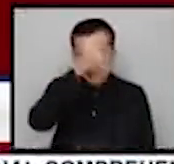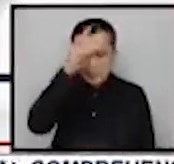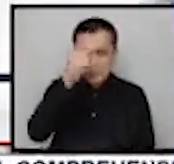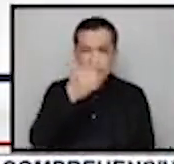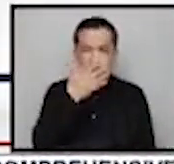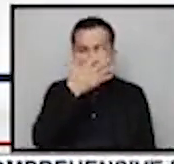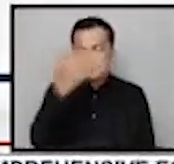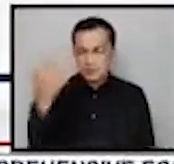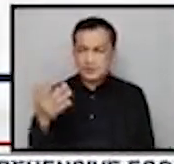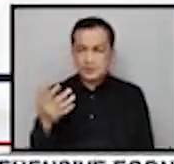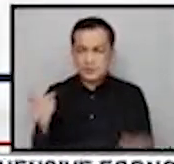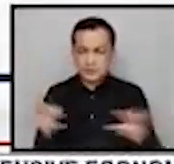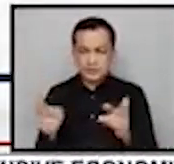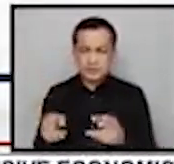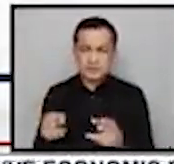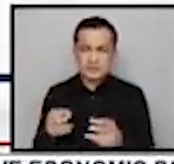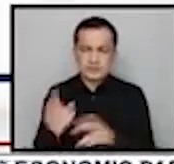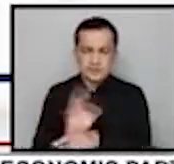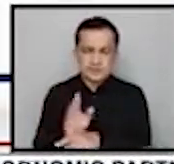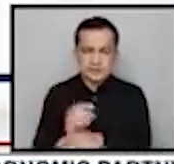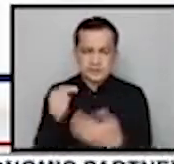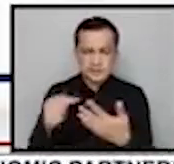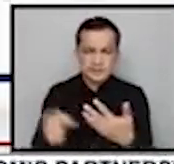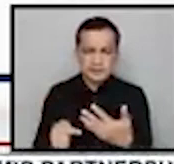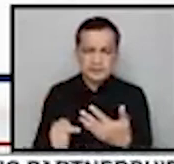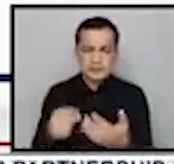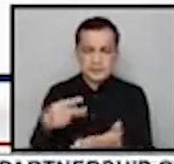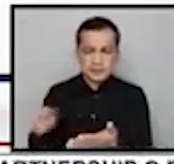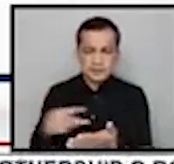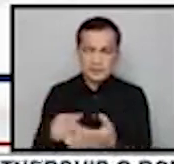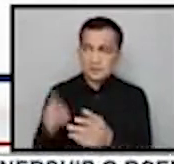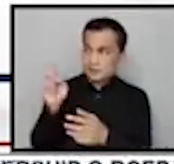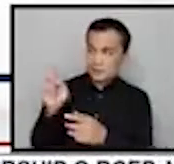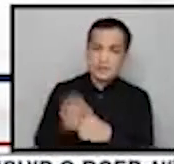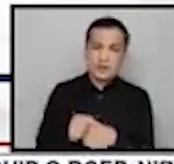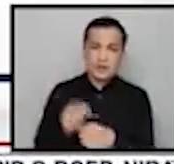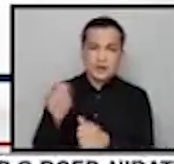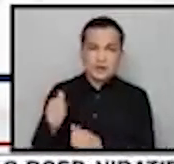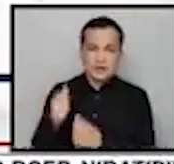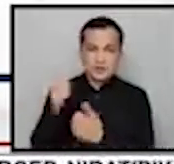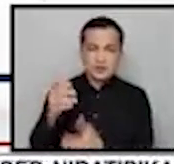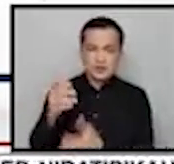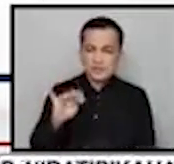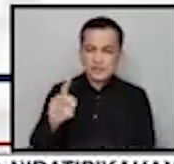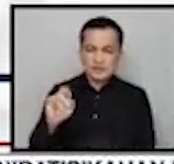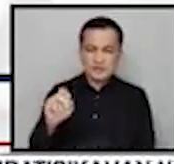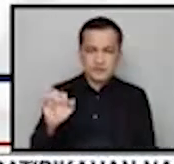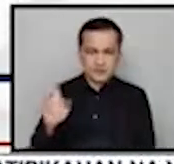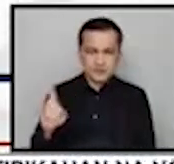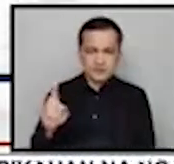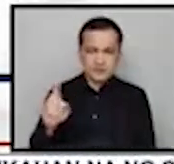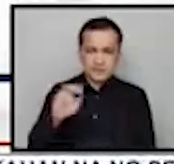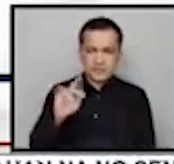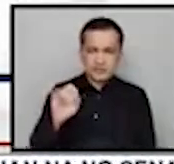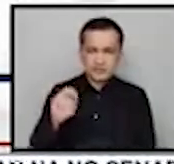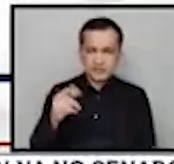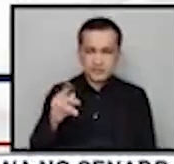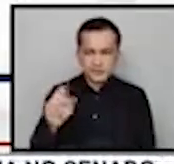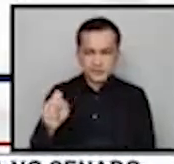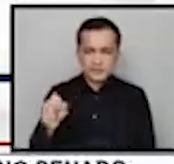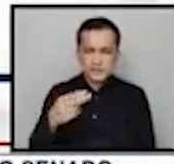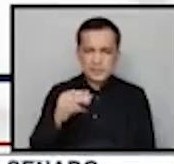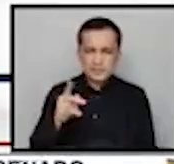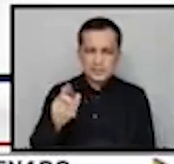pa. Sa kategoryang dance o pagsayaw, ang mga awardee ay sina Billy Crawford, Electro Groovers at Halili